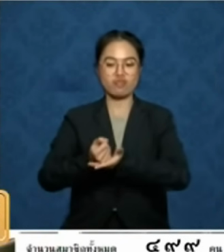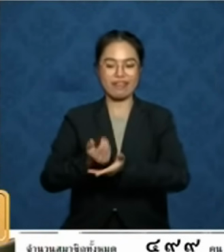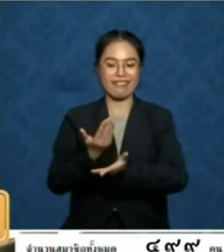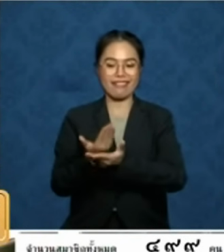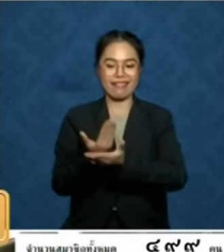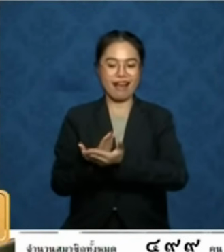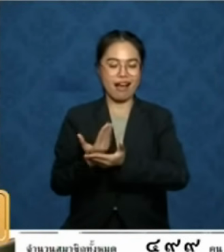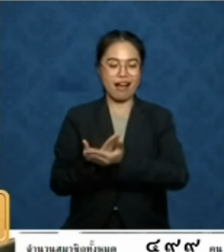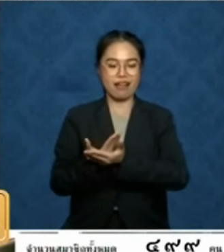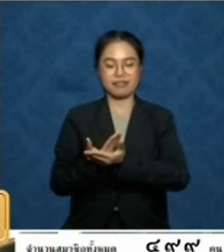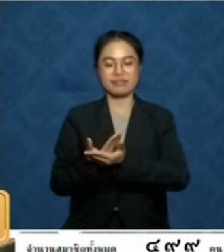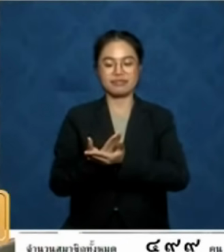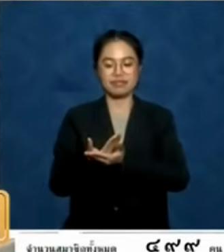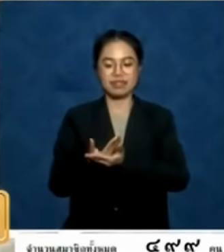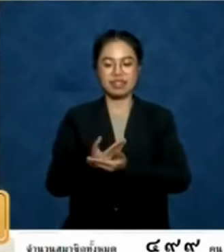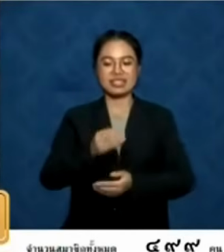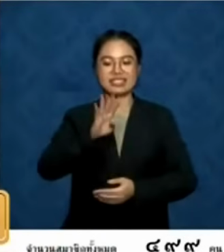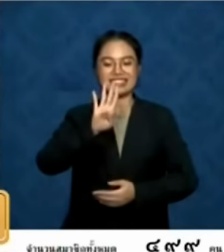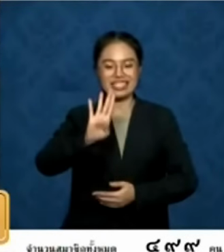างบประมาณ